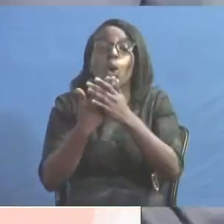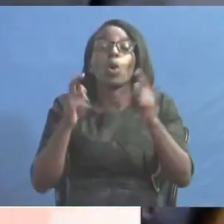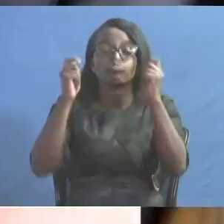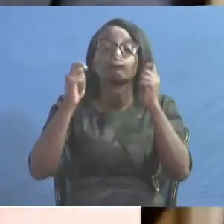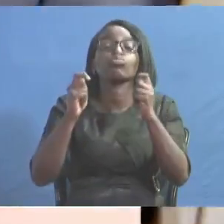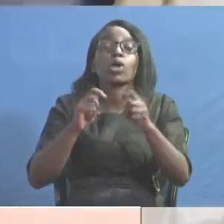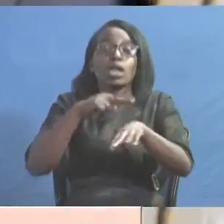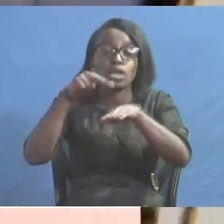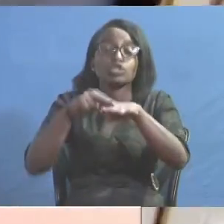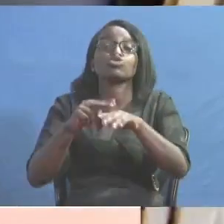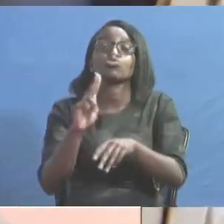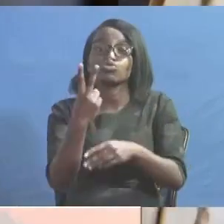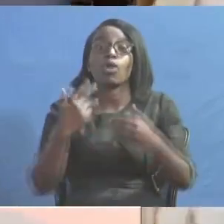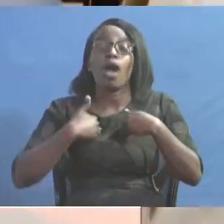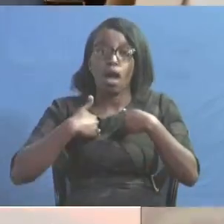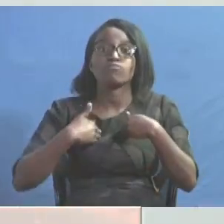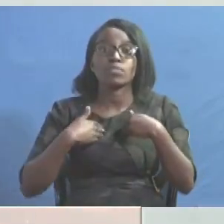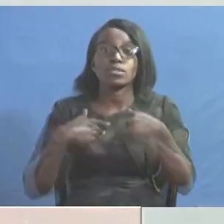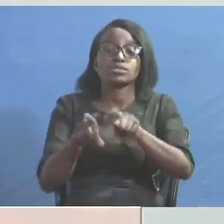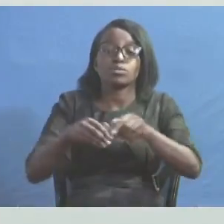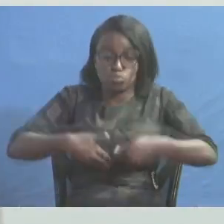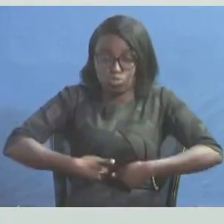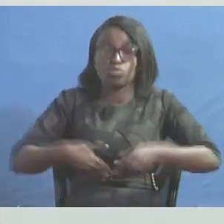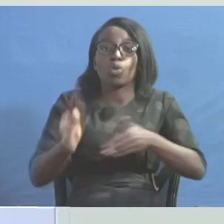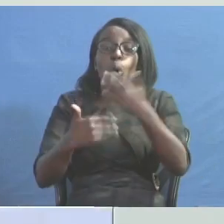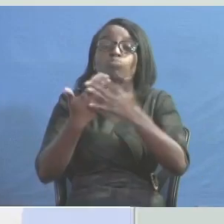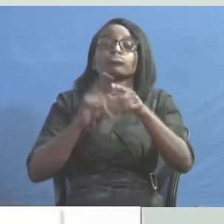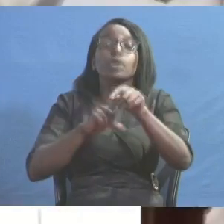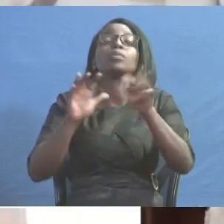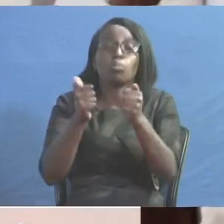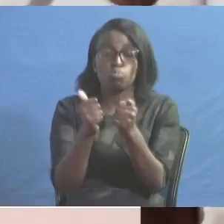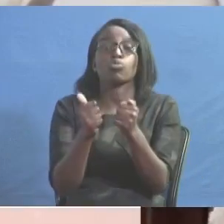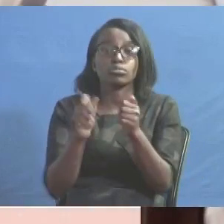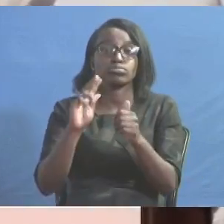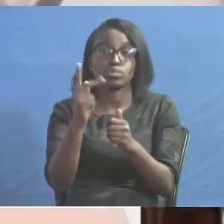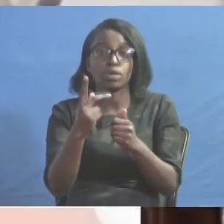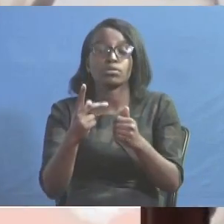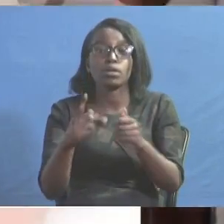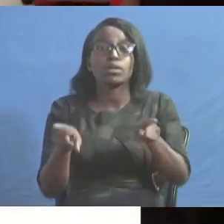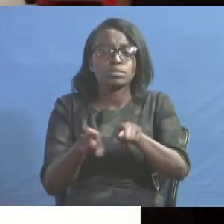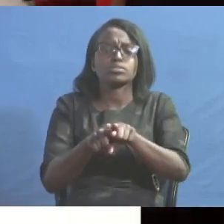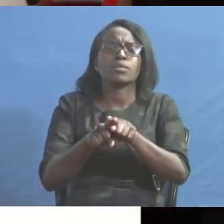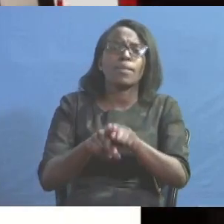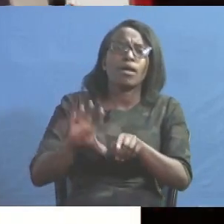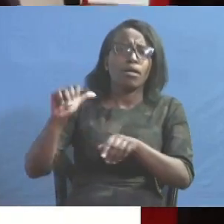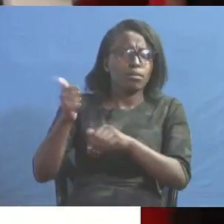hayo mawili, kubuni ajira kwa vijana na ushirikiano wa Kenya na mataifa ya ng'ambo. Kwenye msafara